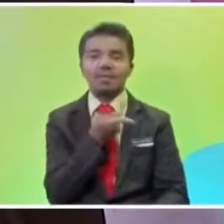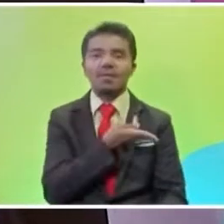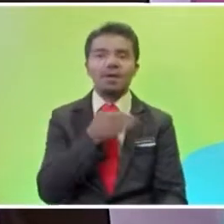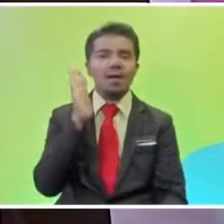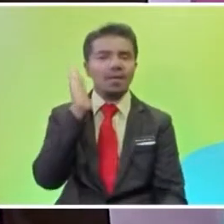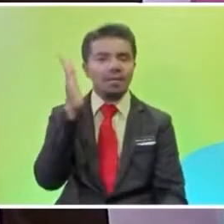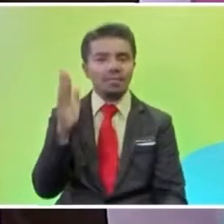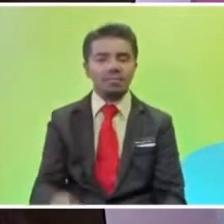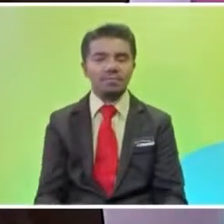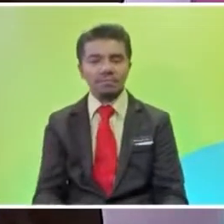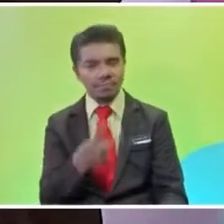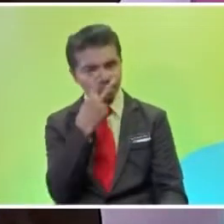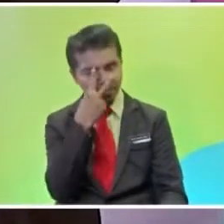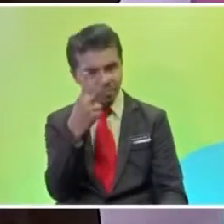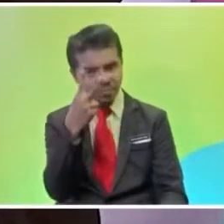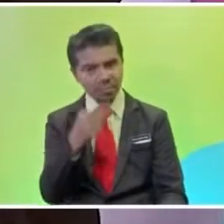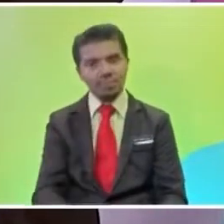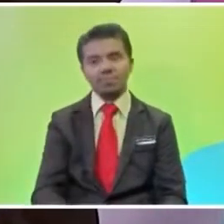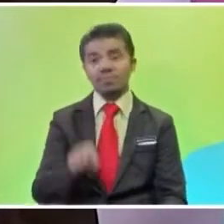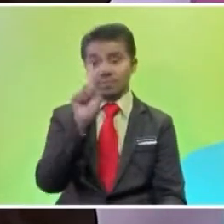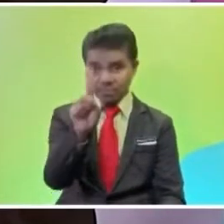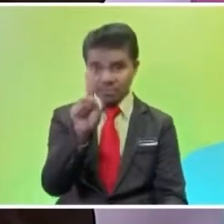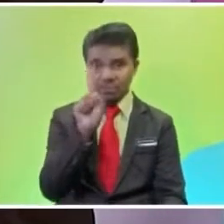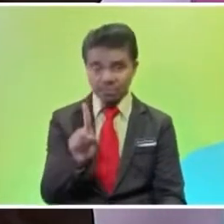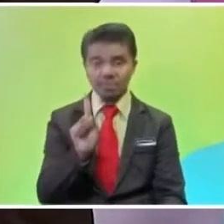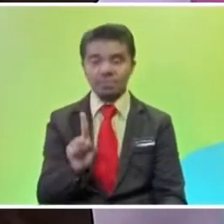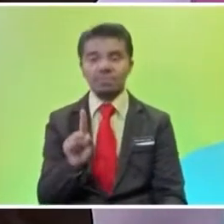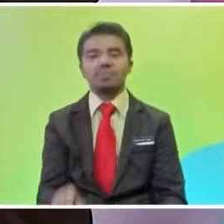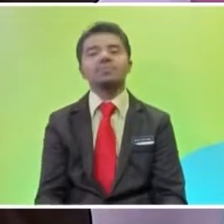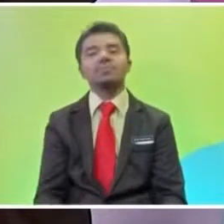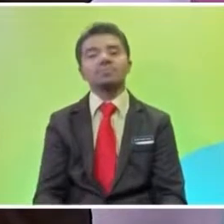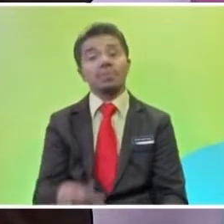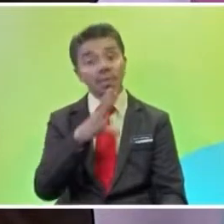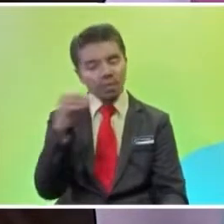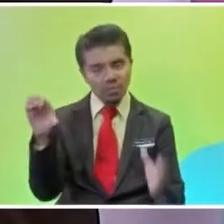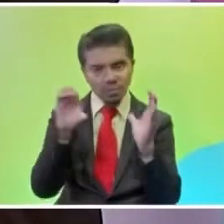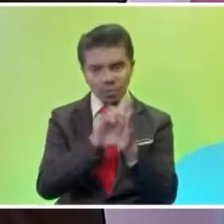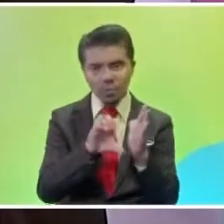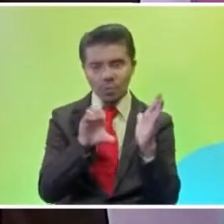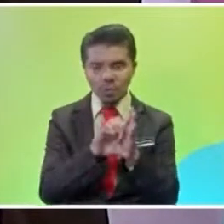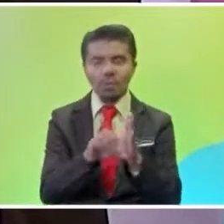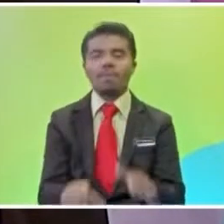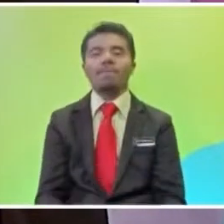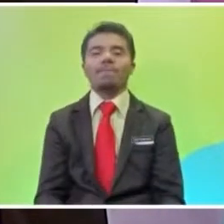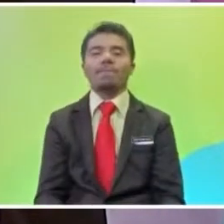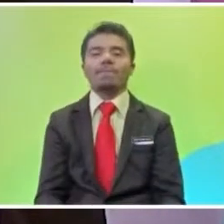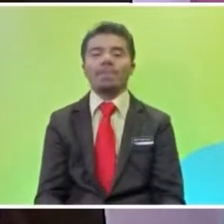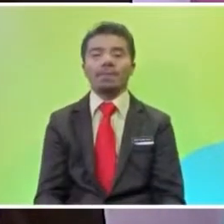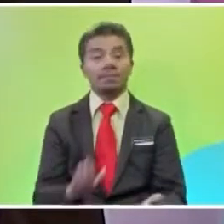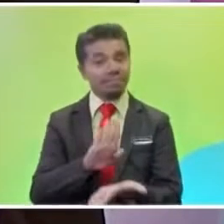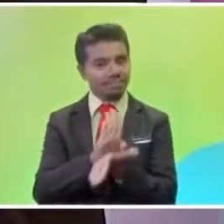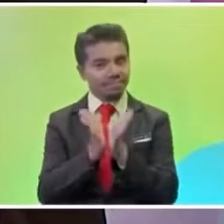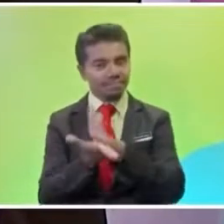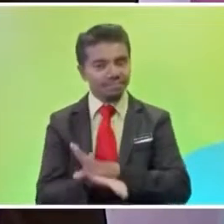akan kupas satu persatu dengan beberapa contoh-contoh cadangan Activity yang kita akan kongsikan bersama jadi